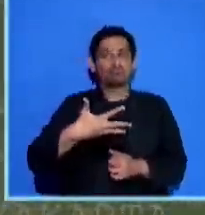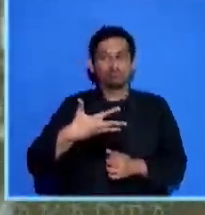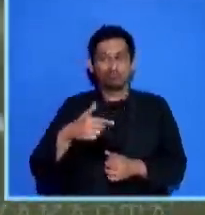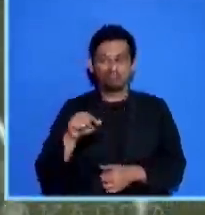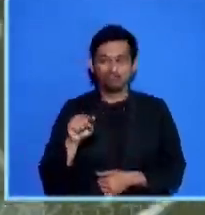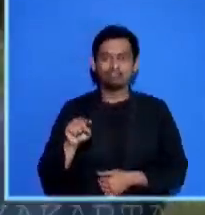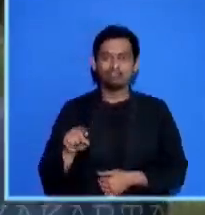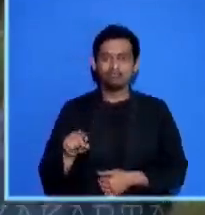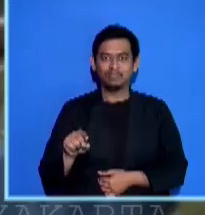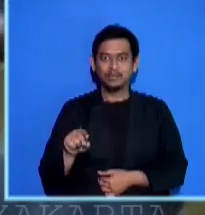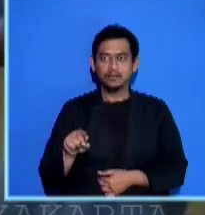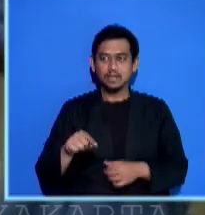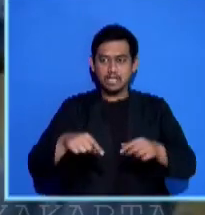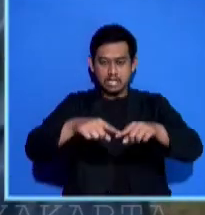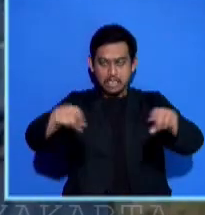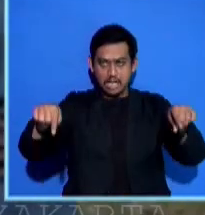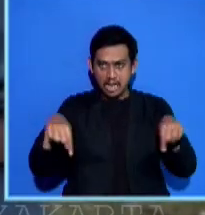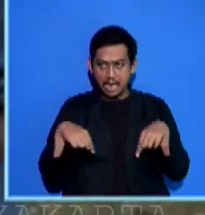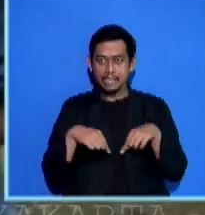Inang si